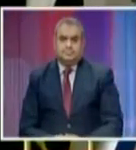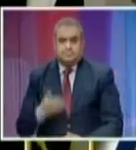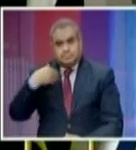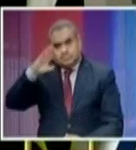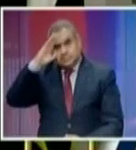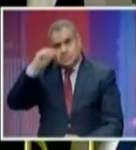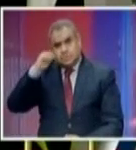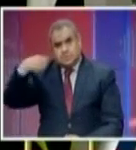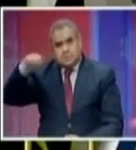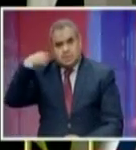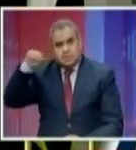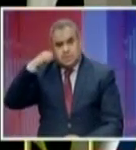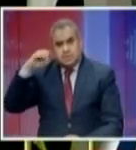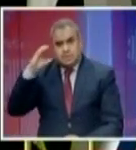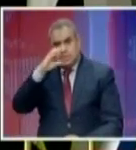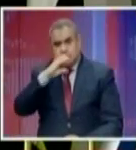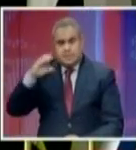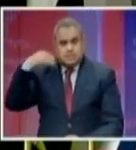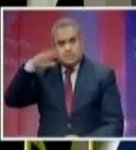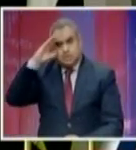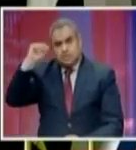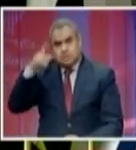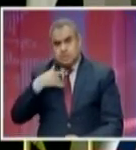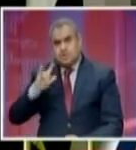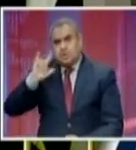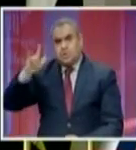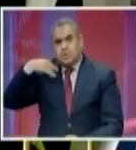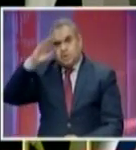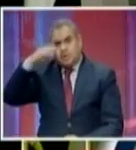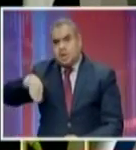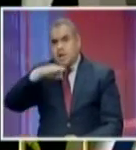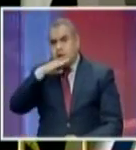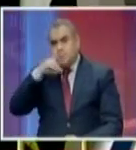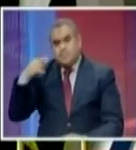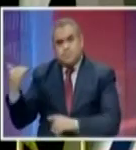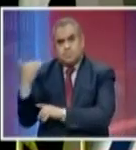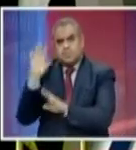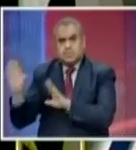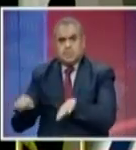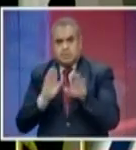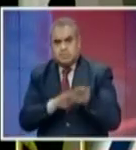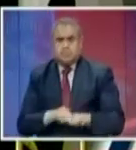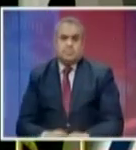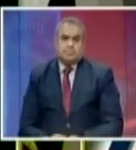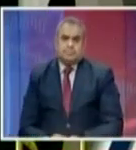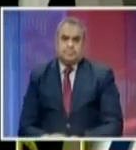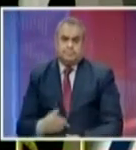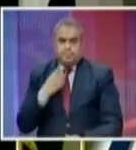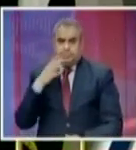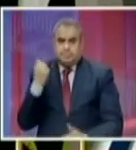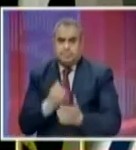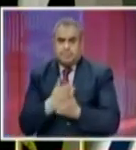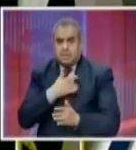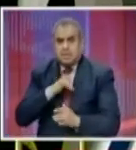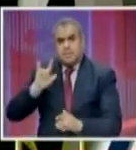اشكر رئيس الجمهوريه فتح السيسي بحبه جدا هو كانه اب هو يعني هو مفروض انا بحبه